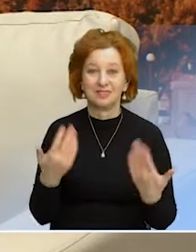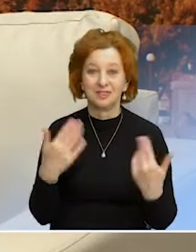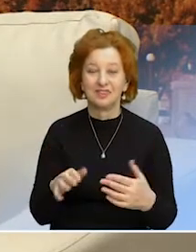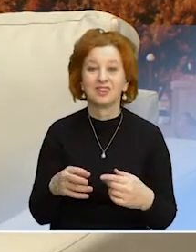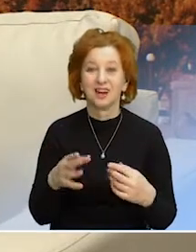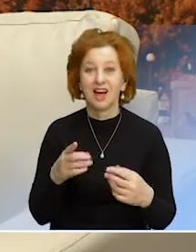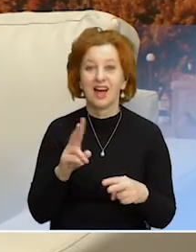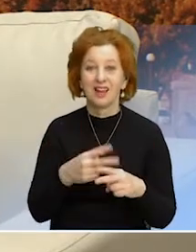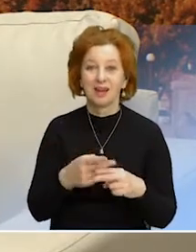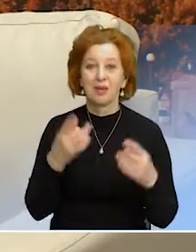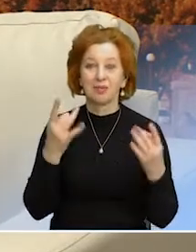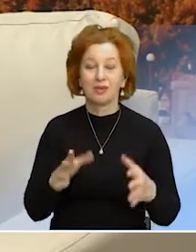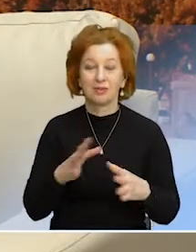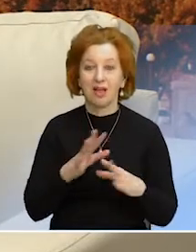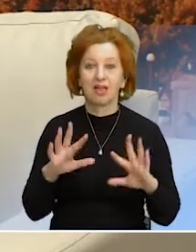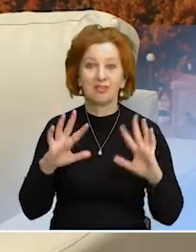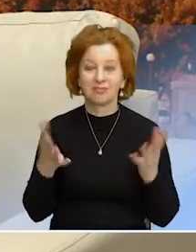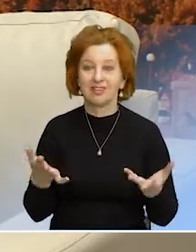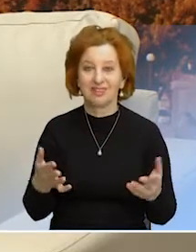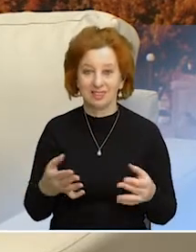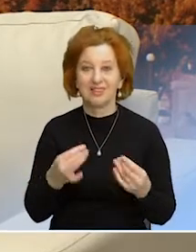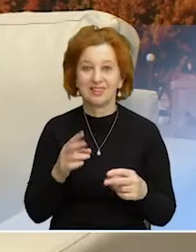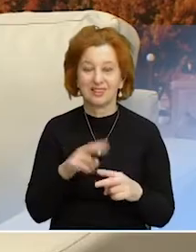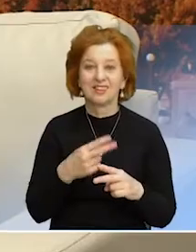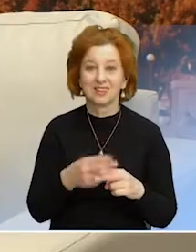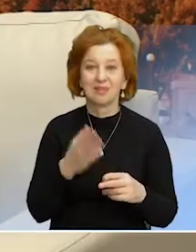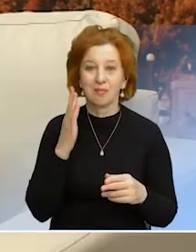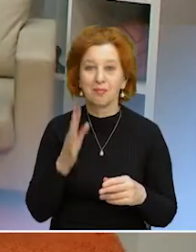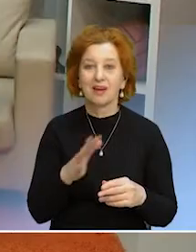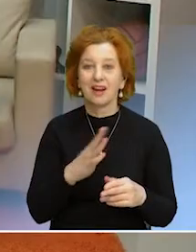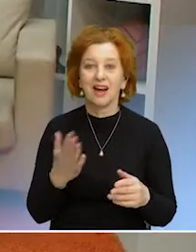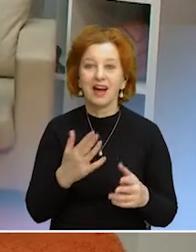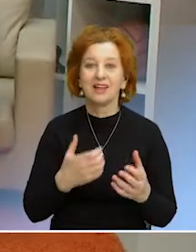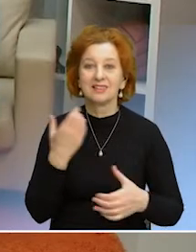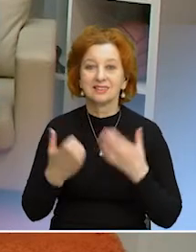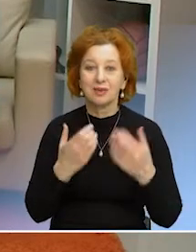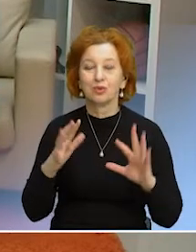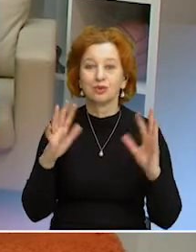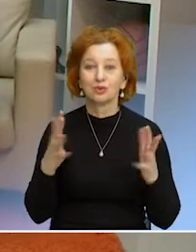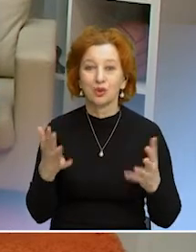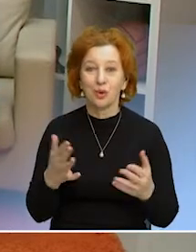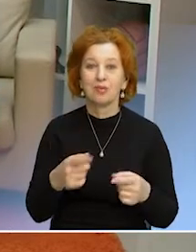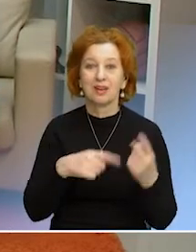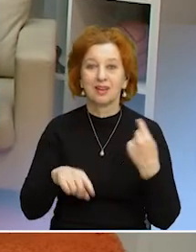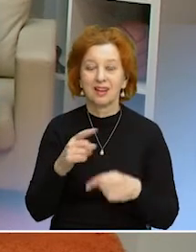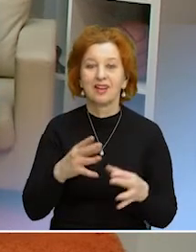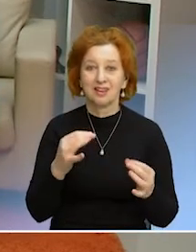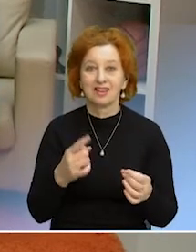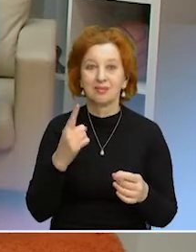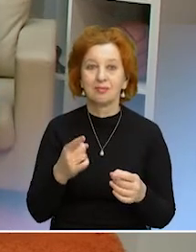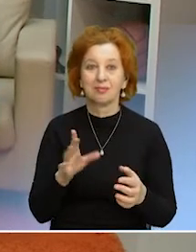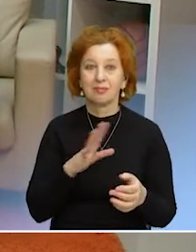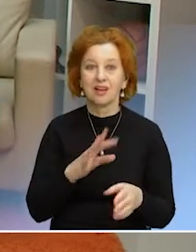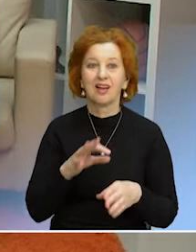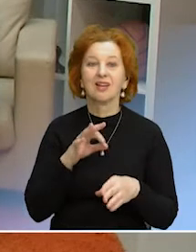к себе в Петербург. Это было просто невероятно. Классно. Пусть в жизни будет как можно больше таких ярких событий и людей легких на подъем. Да. И самое